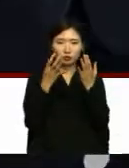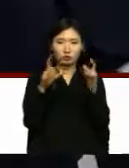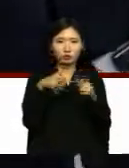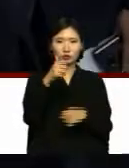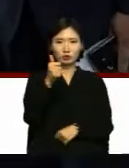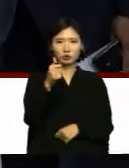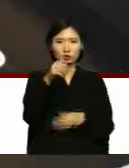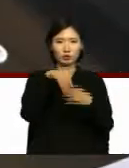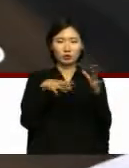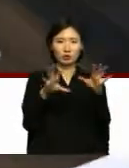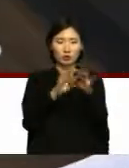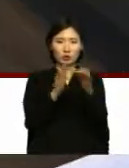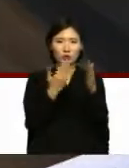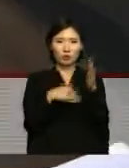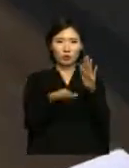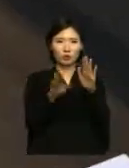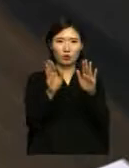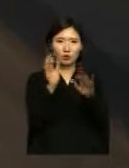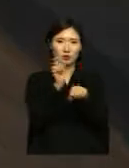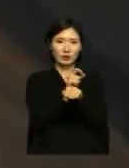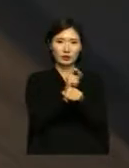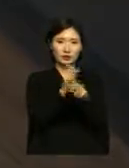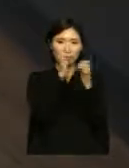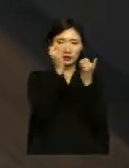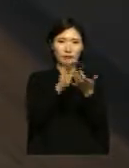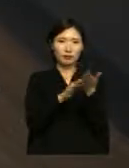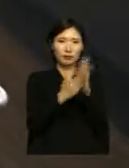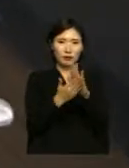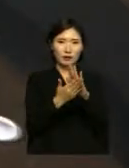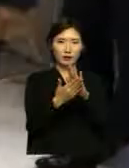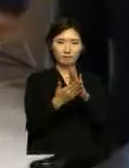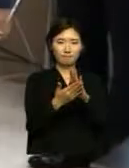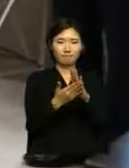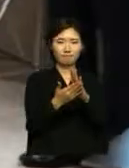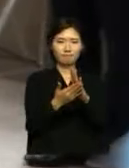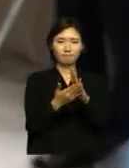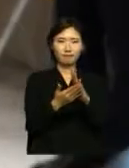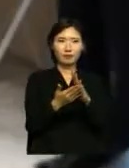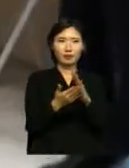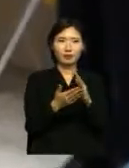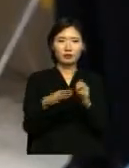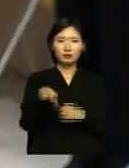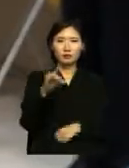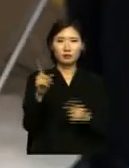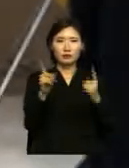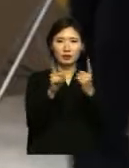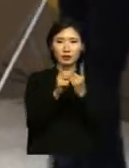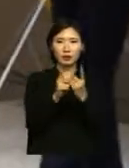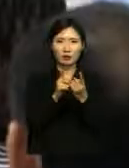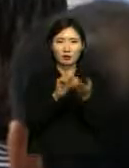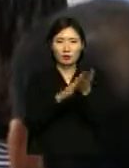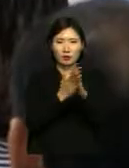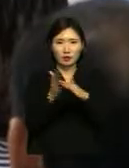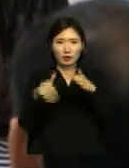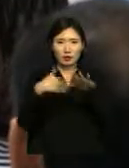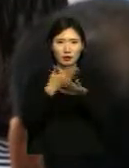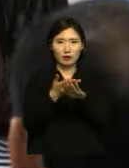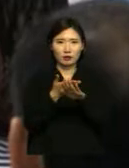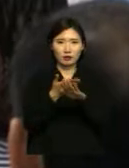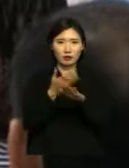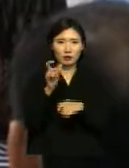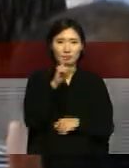통해 공직사회의 변화를 촉구했던 만큼 첫 만남에서도 개혁과 동참을 강조했습니다. 여러분과